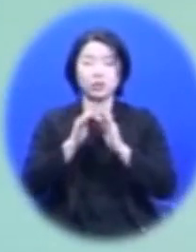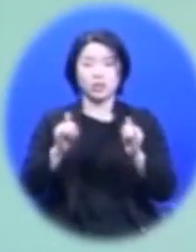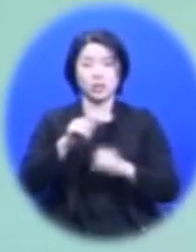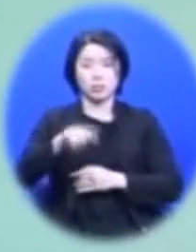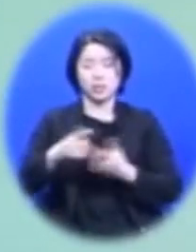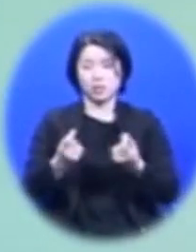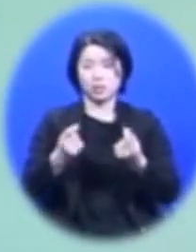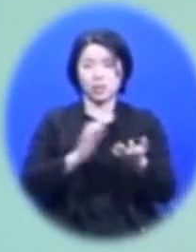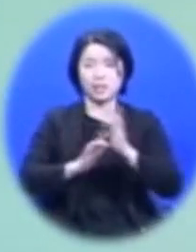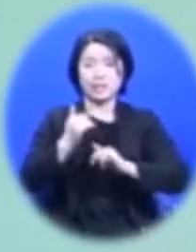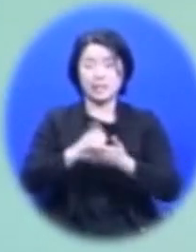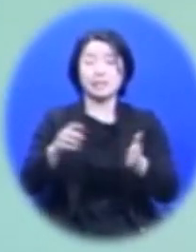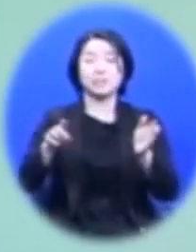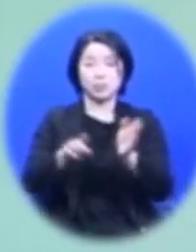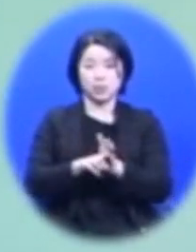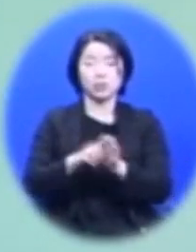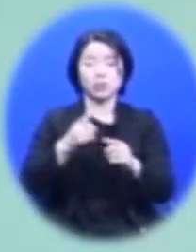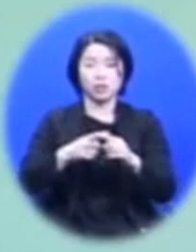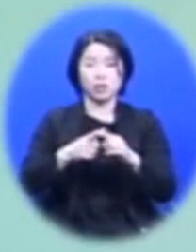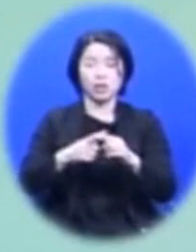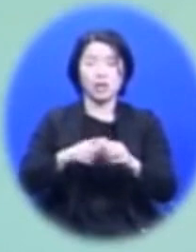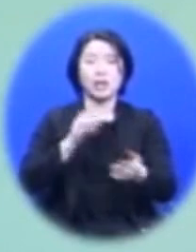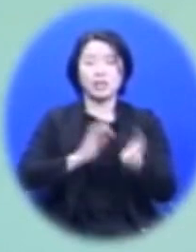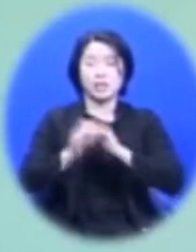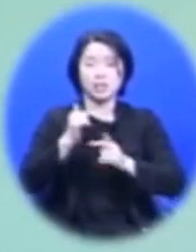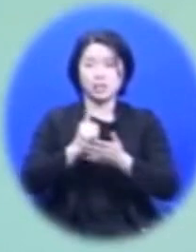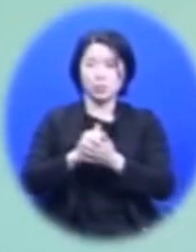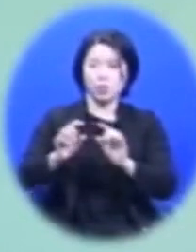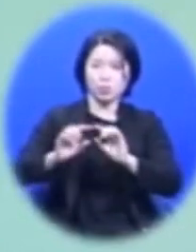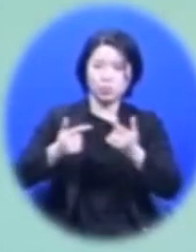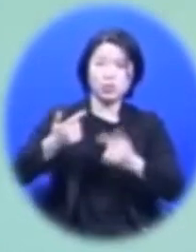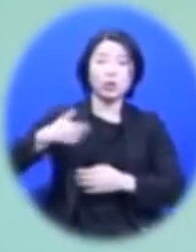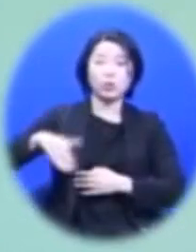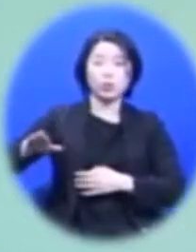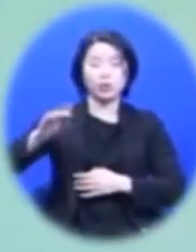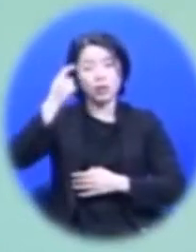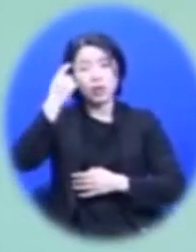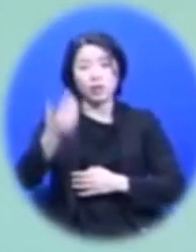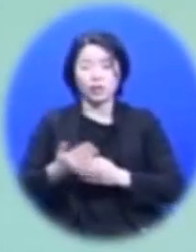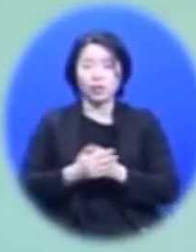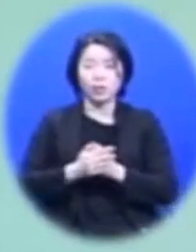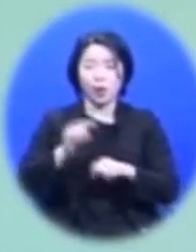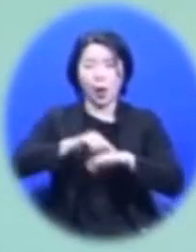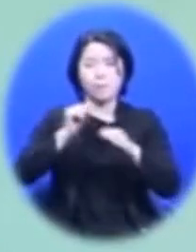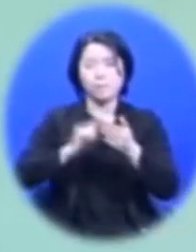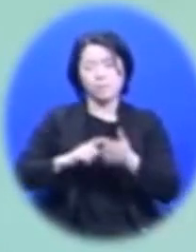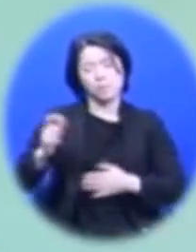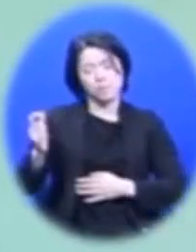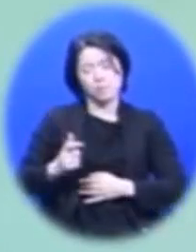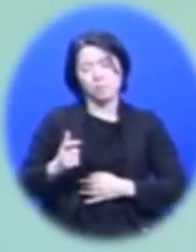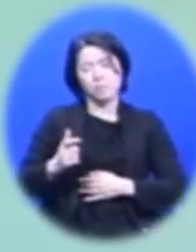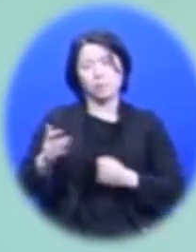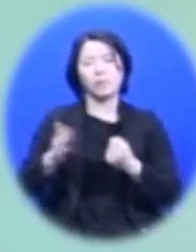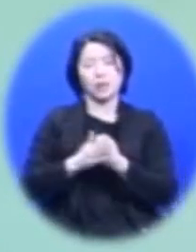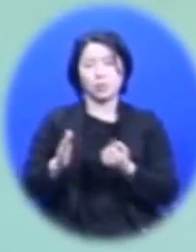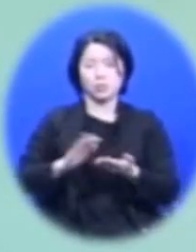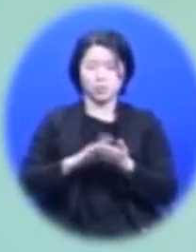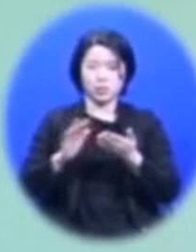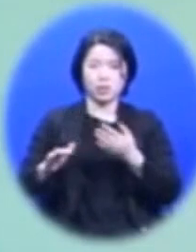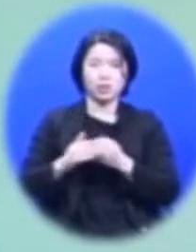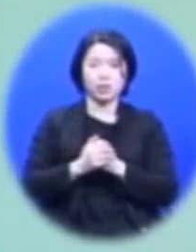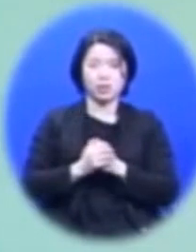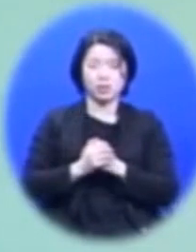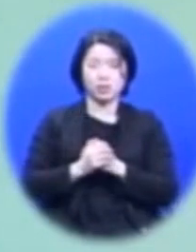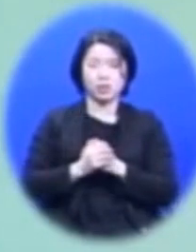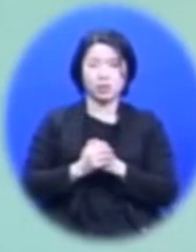이렇게 예수를 믿었다가 예수님을 부인하고 떠날까요? 마음이 강팍해지기 때문에 그렇습니다.